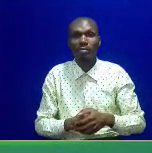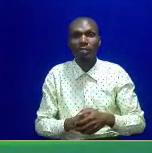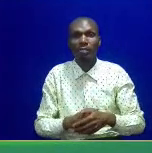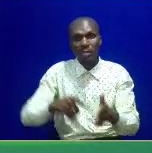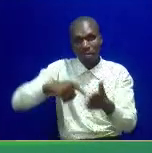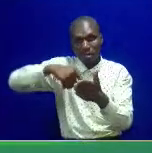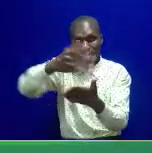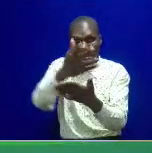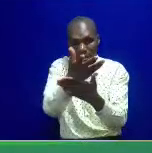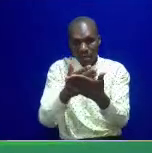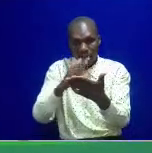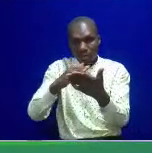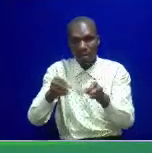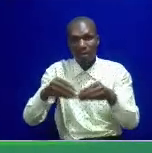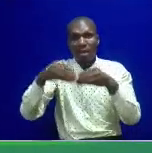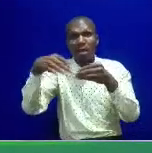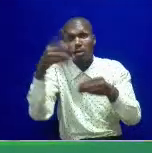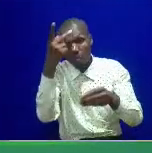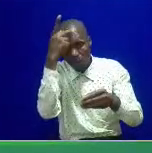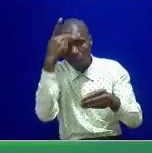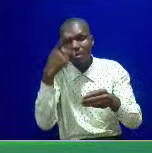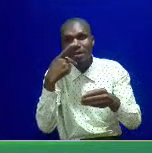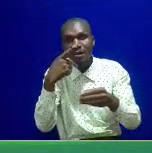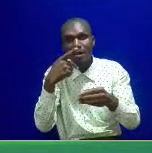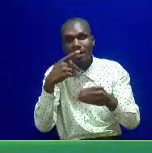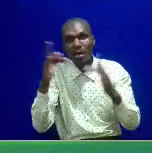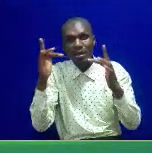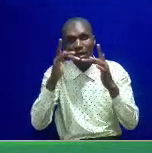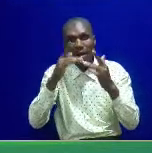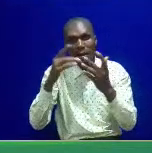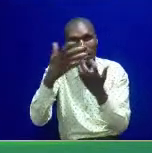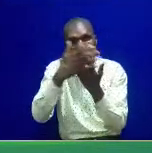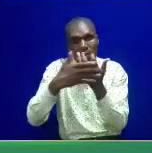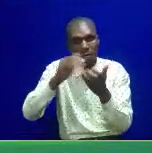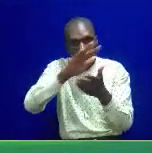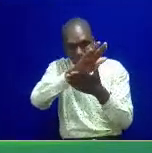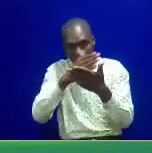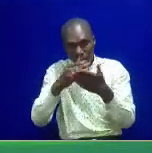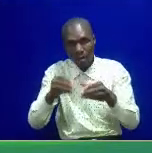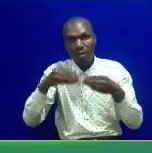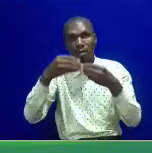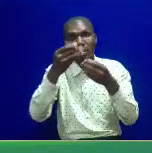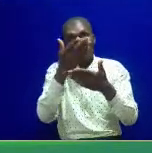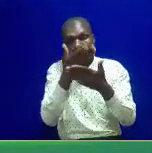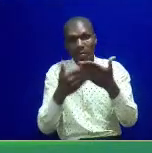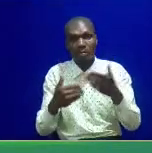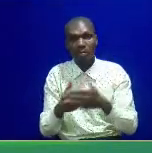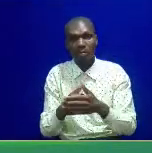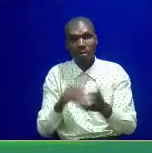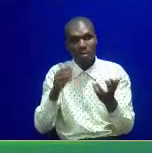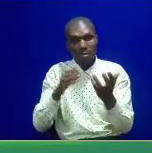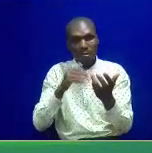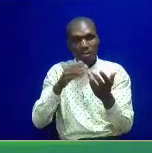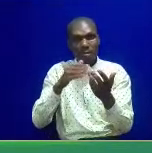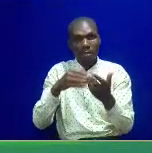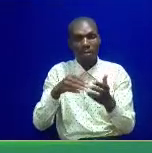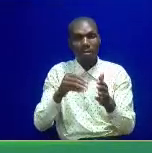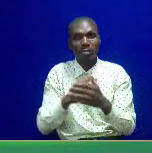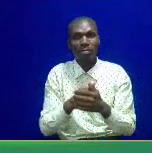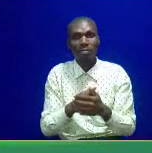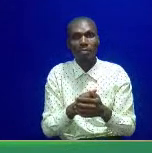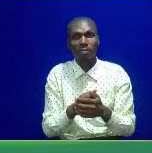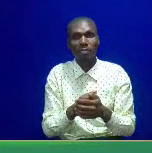yu wangu, watu mira waibuli, mwa identifa ipamuru, tuwa pila etaibu. Panafuzi, koko bago kila seri ngane,